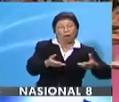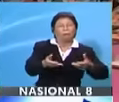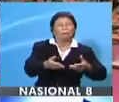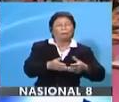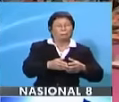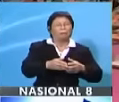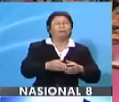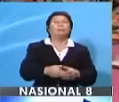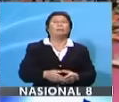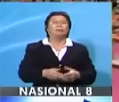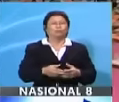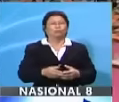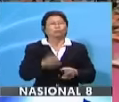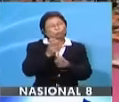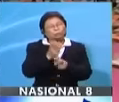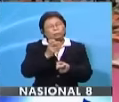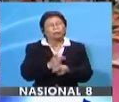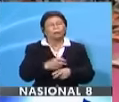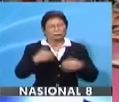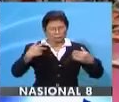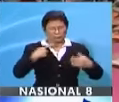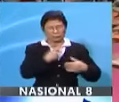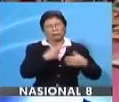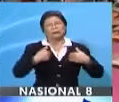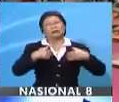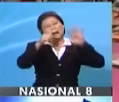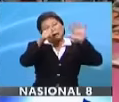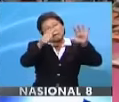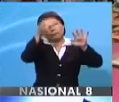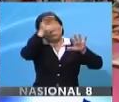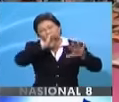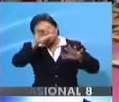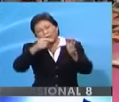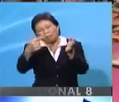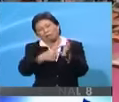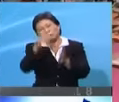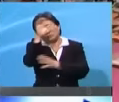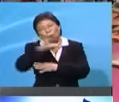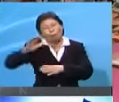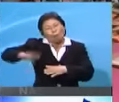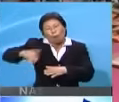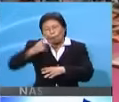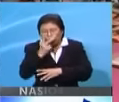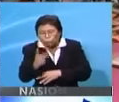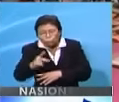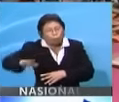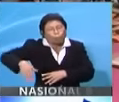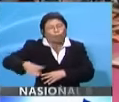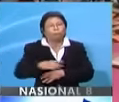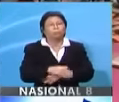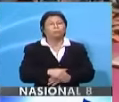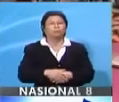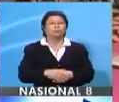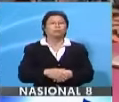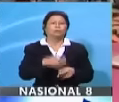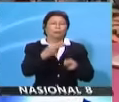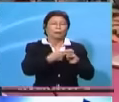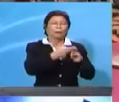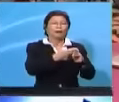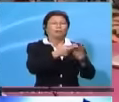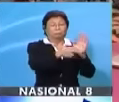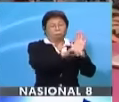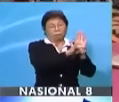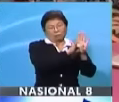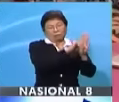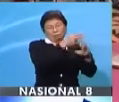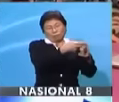kita ada 6 lagi masa mau dicari, belum lagi jumpa. So identiti semua 11 ni kita